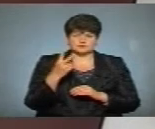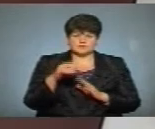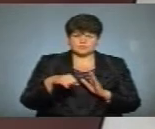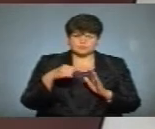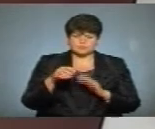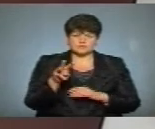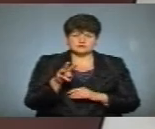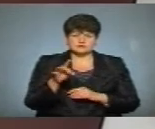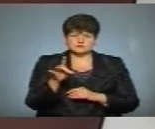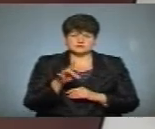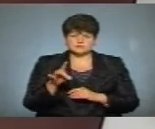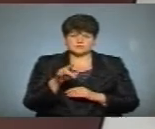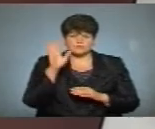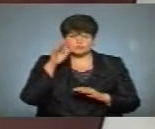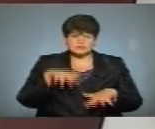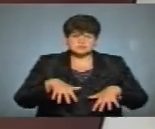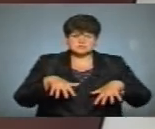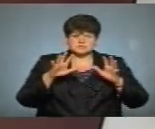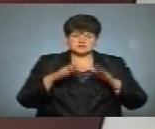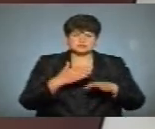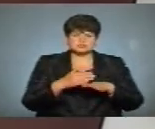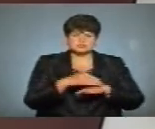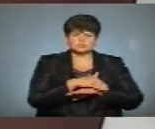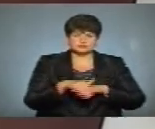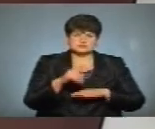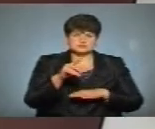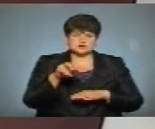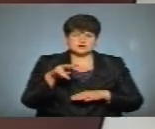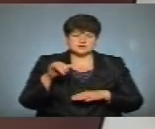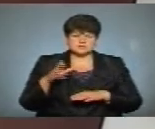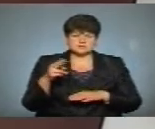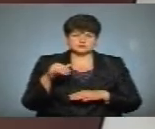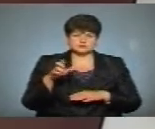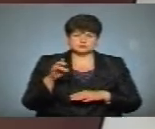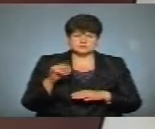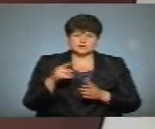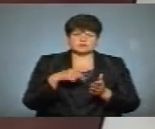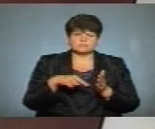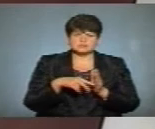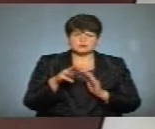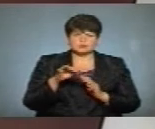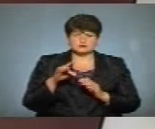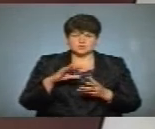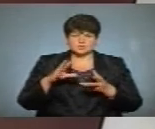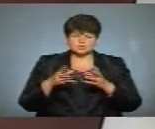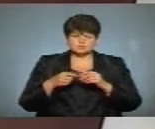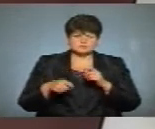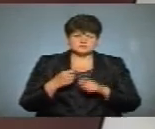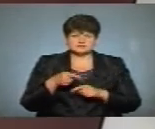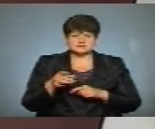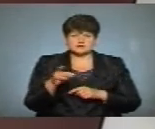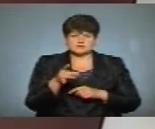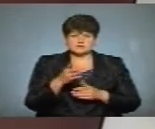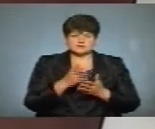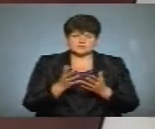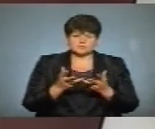У Монастириському районі вода залила частину вулиць у селах Залісся, Дубинка та в місті Монастириська. Суму збитків у цих районах